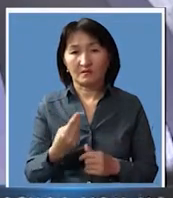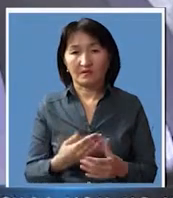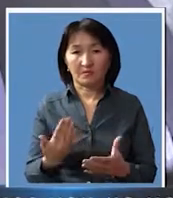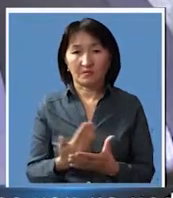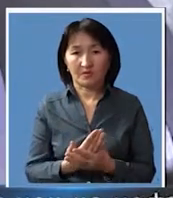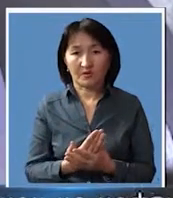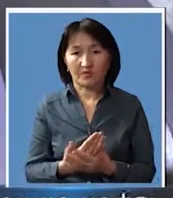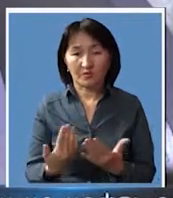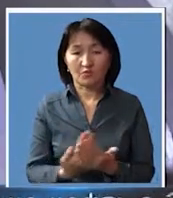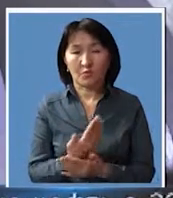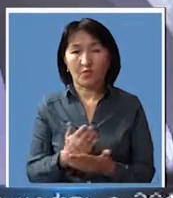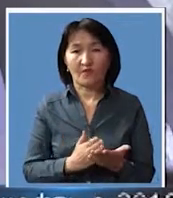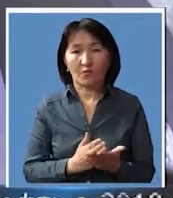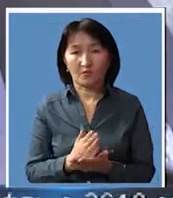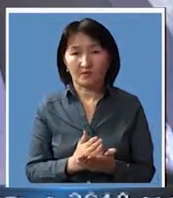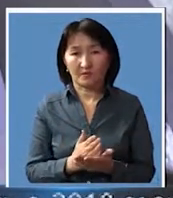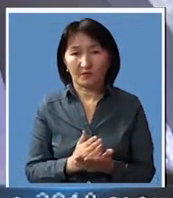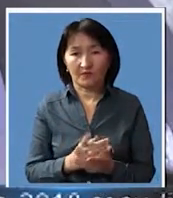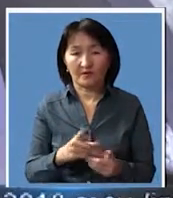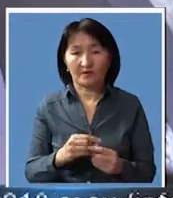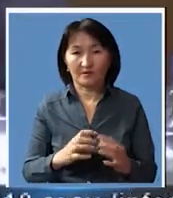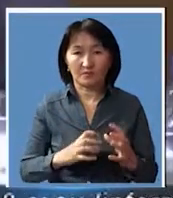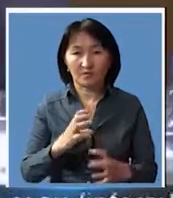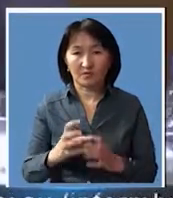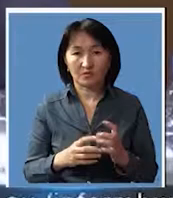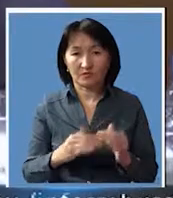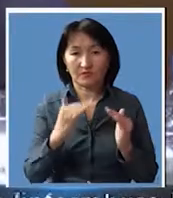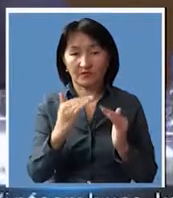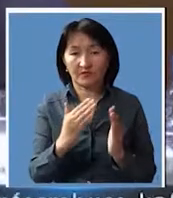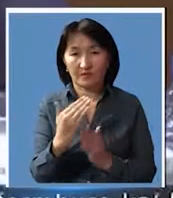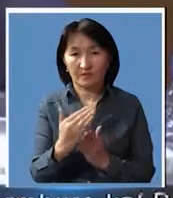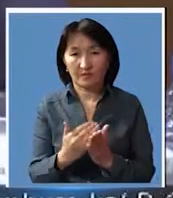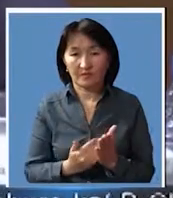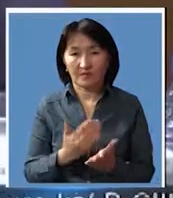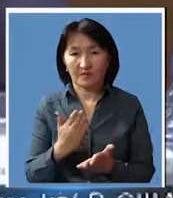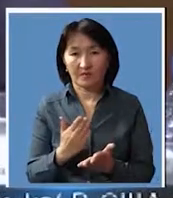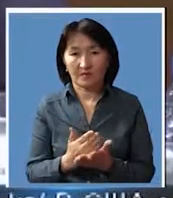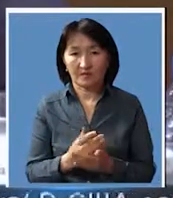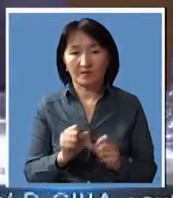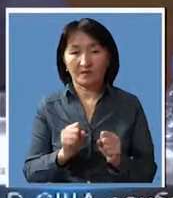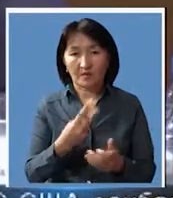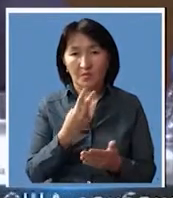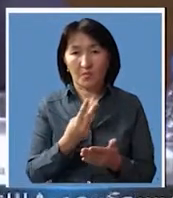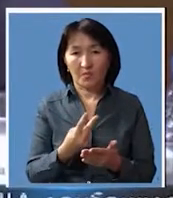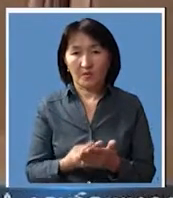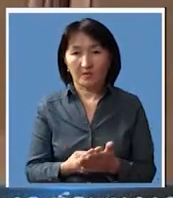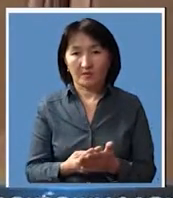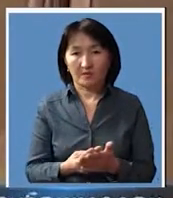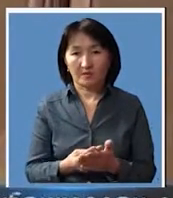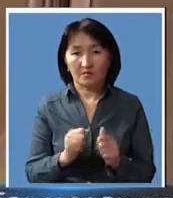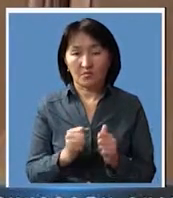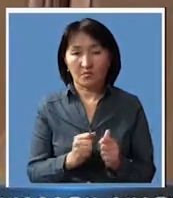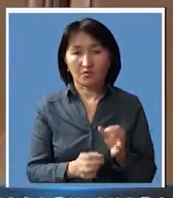в новых правовых условиях, соответствует международным стандартам, обеспечивается принцип состязательности сторон в гражданском